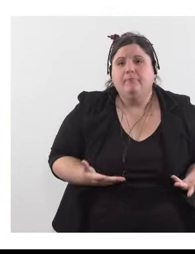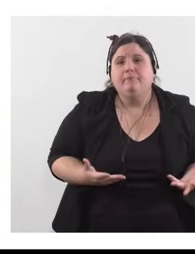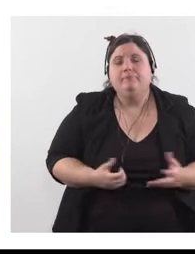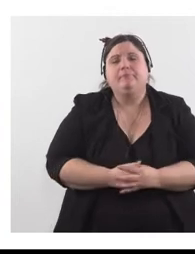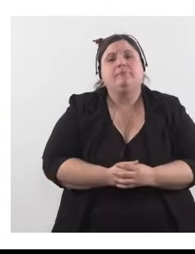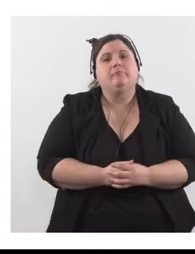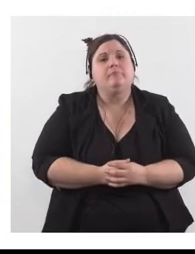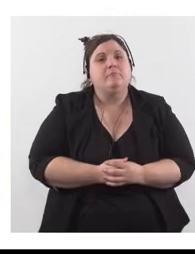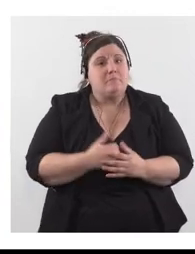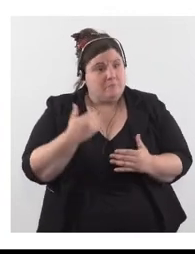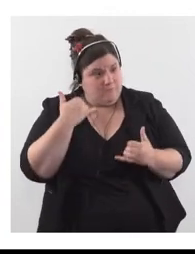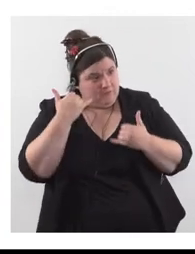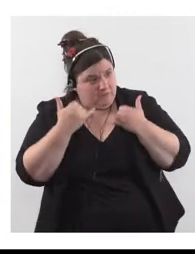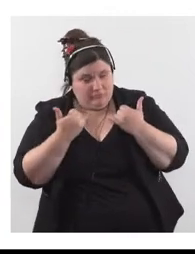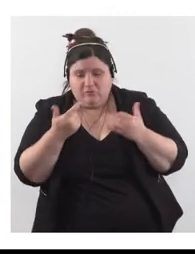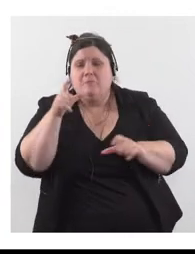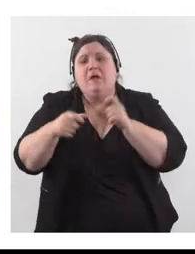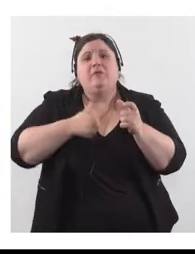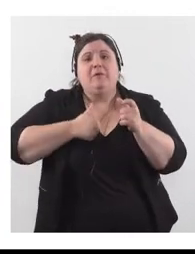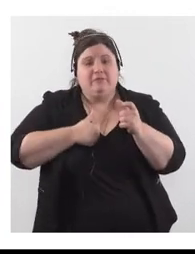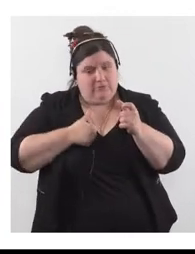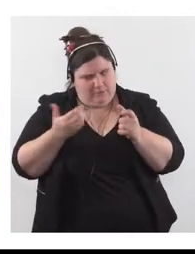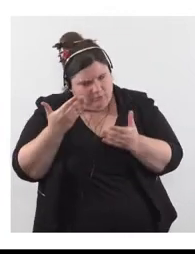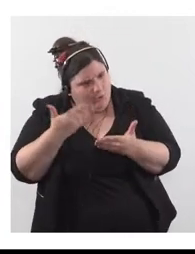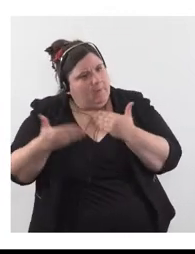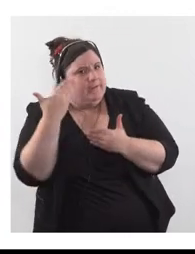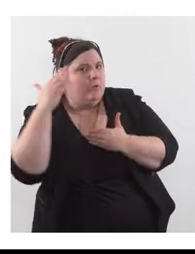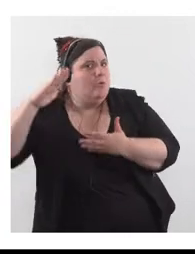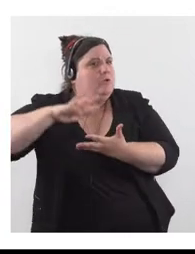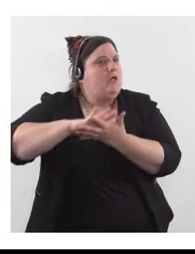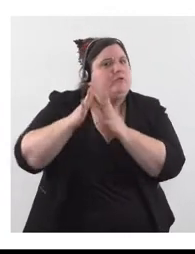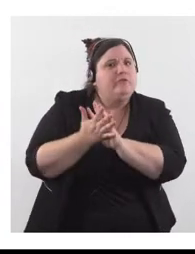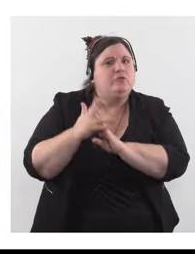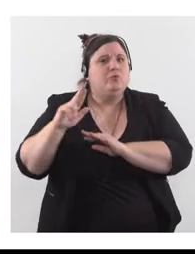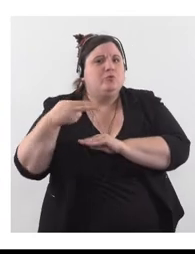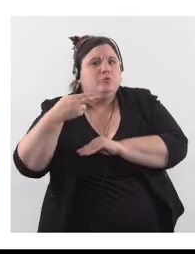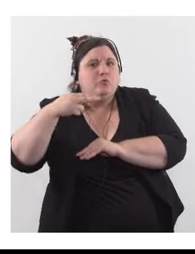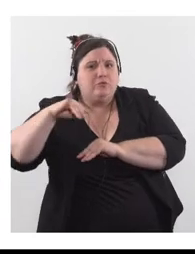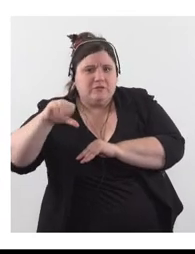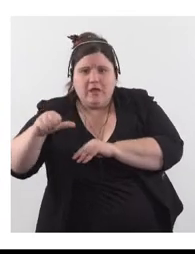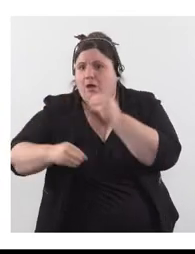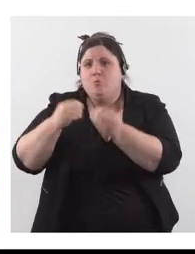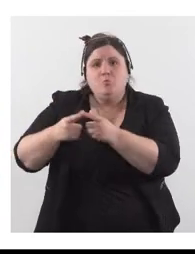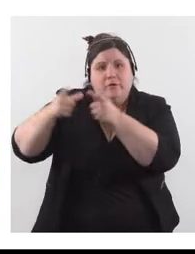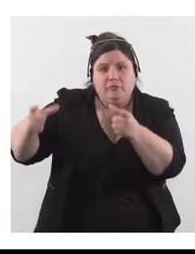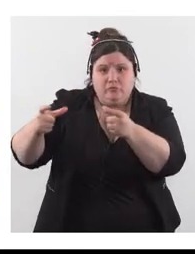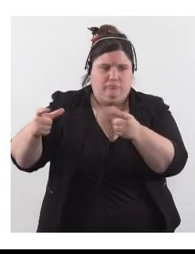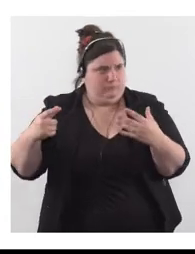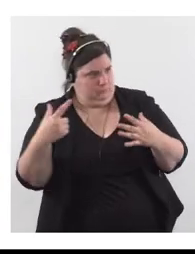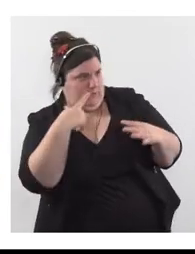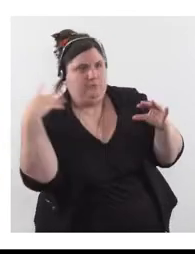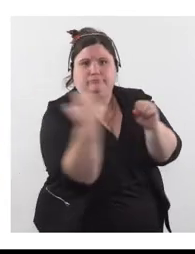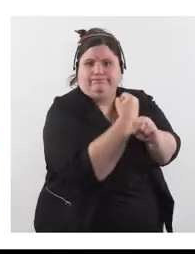l'Institut ou que ce soit UNIA, ce taux monte à 66%. Et donc, on double les chances d'obtenir